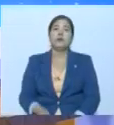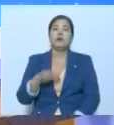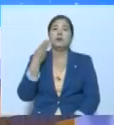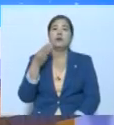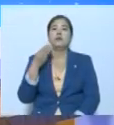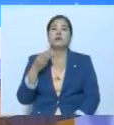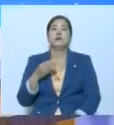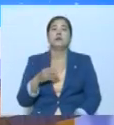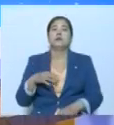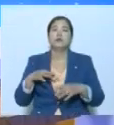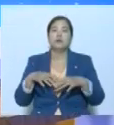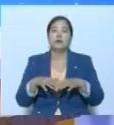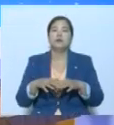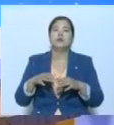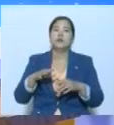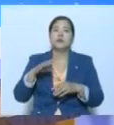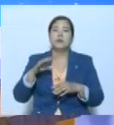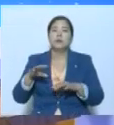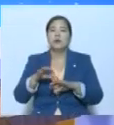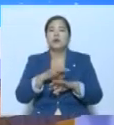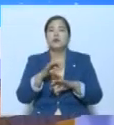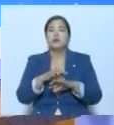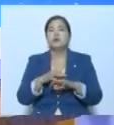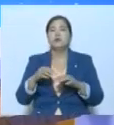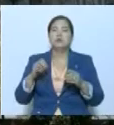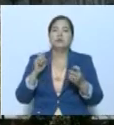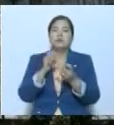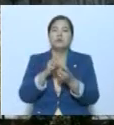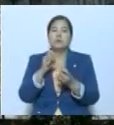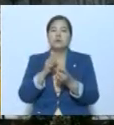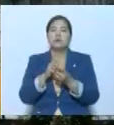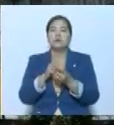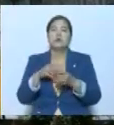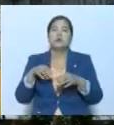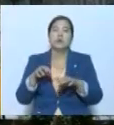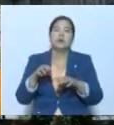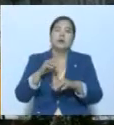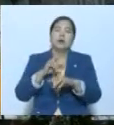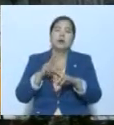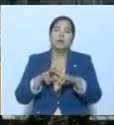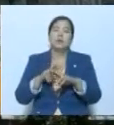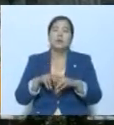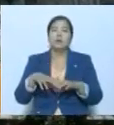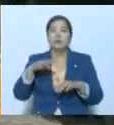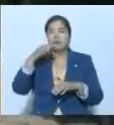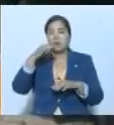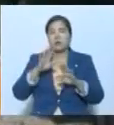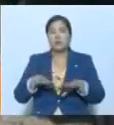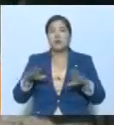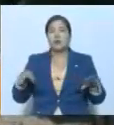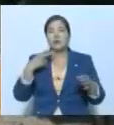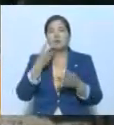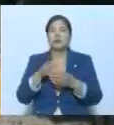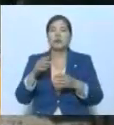Ақтауда әйелін аяусыз соққыға жыққан тұрғын қамауға алынды. Ол үйінің кіреберісінде балаларының көзінше әйелін ұрған. Полицейлер ер